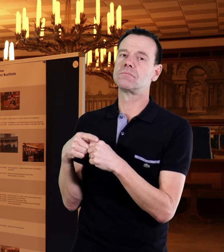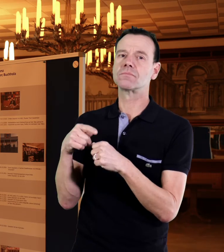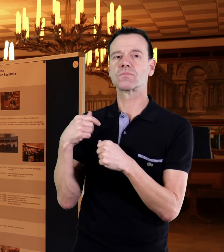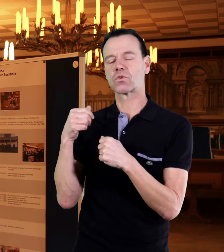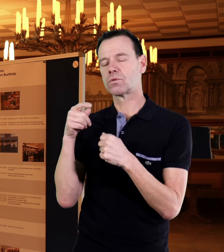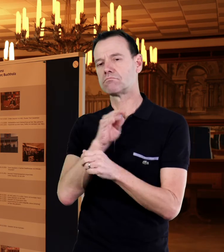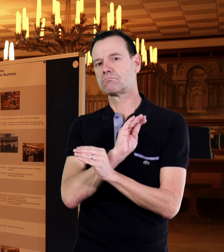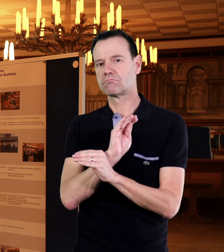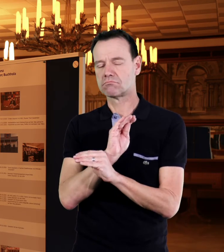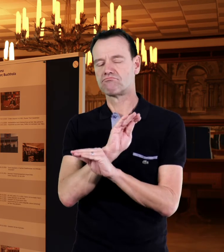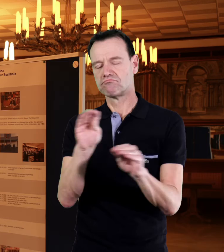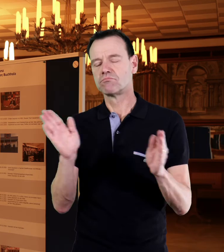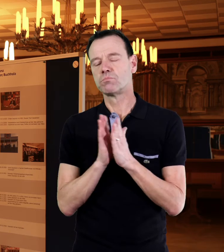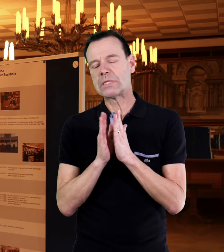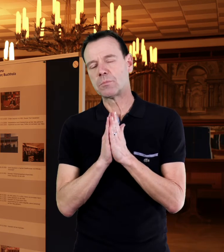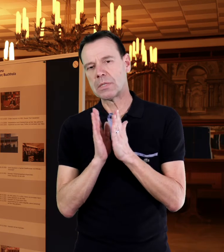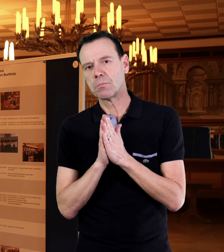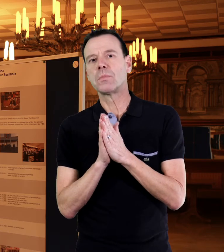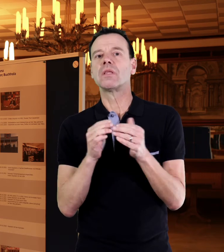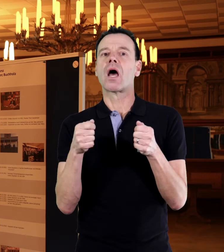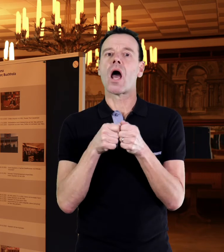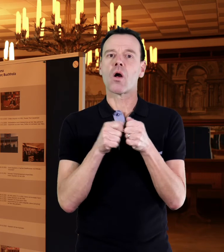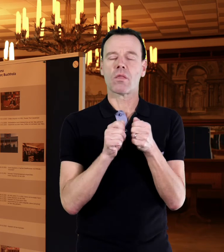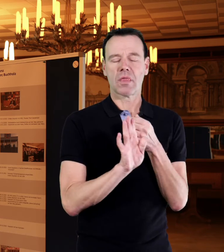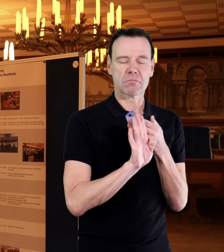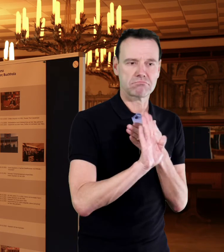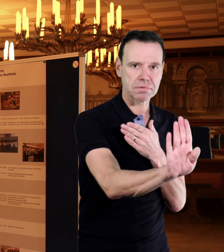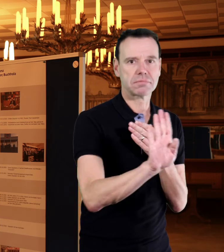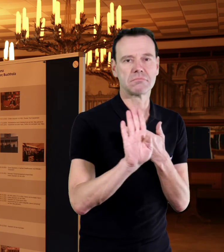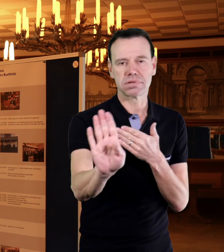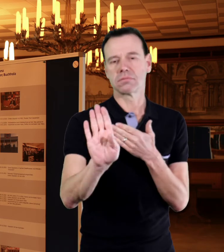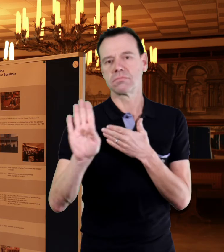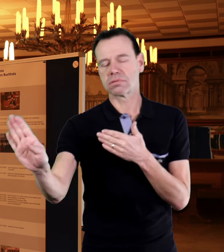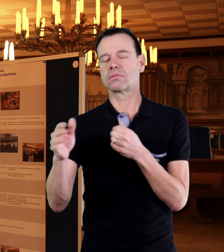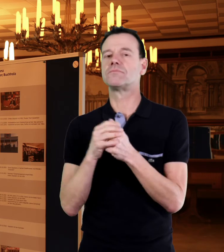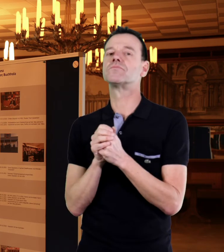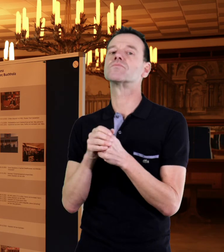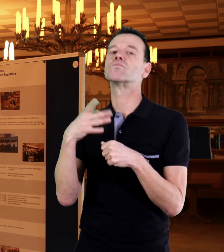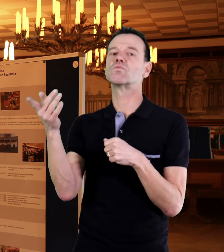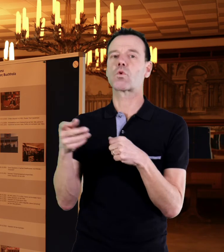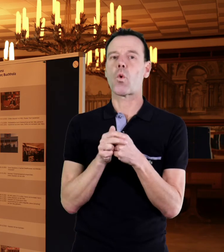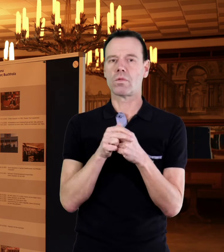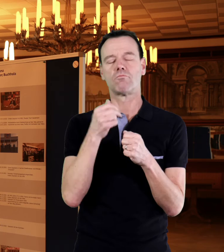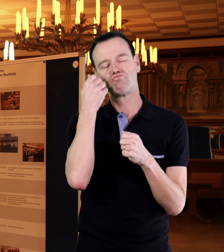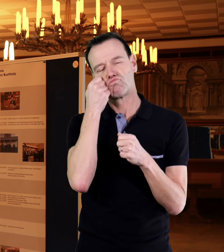nochmals eindringlich darum, halten Sie Abstand und folgen Sie bitte den Empfehlungen und